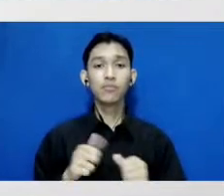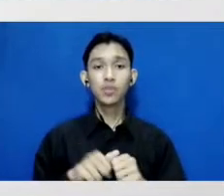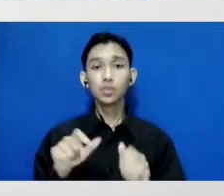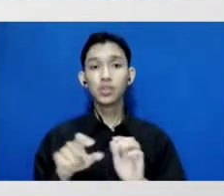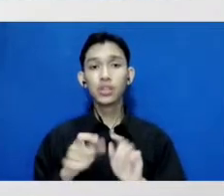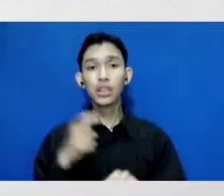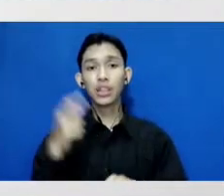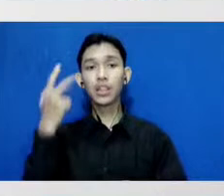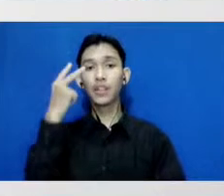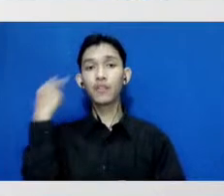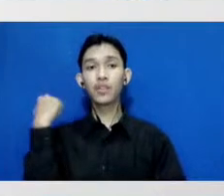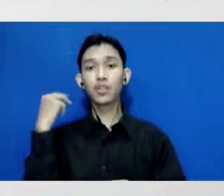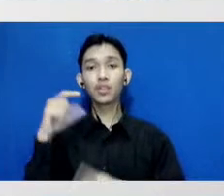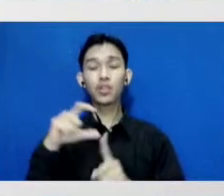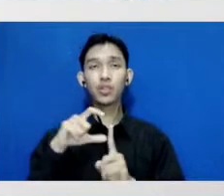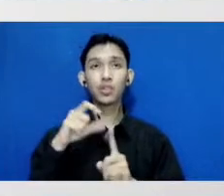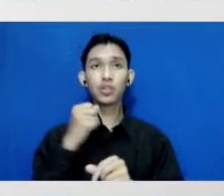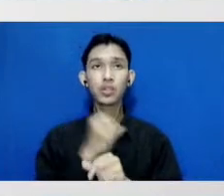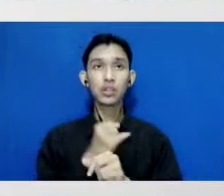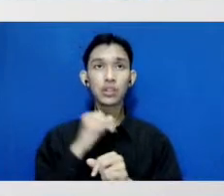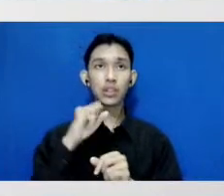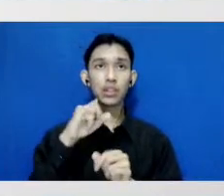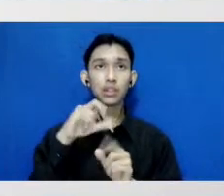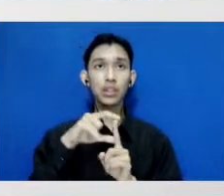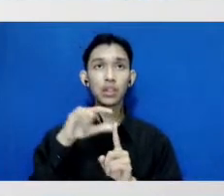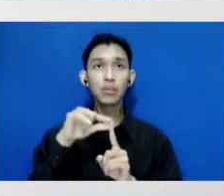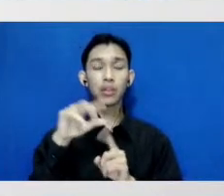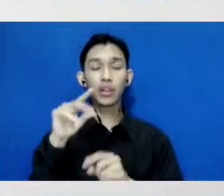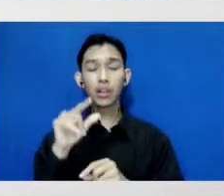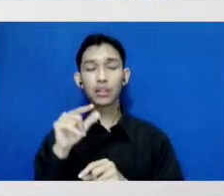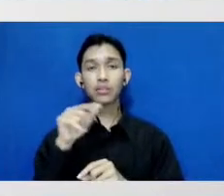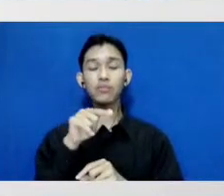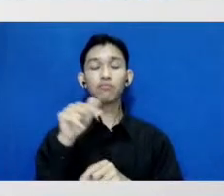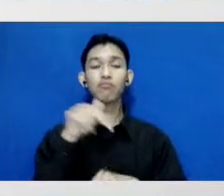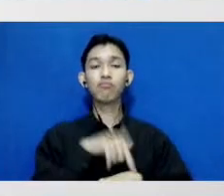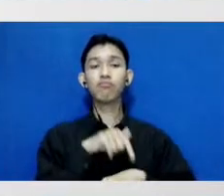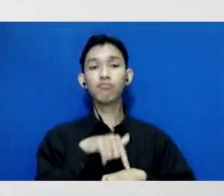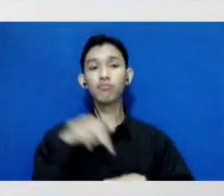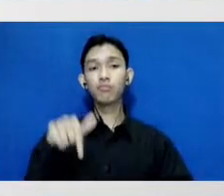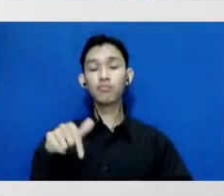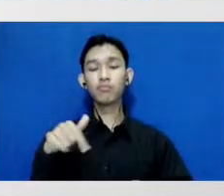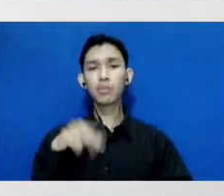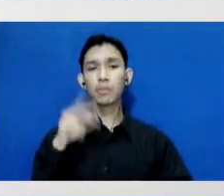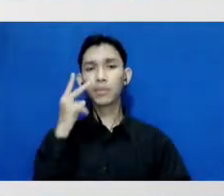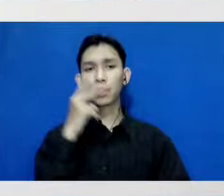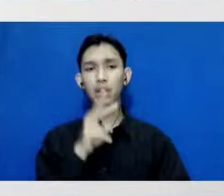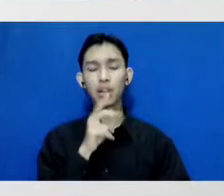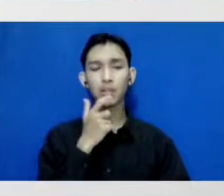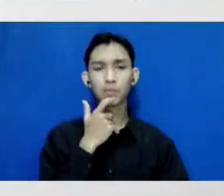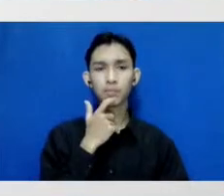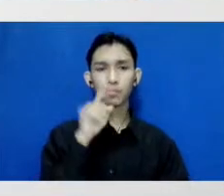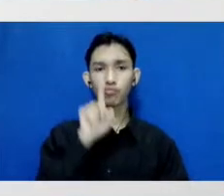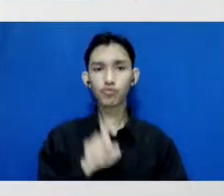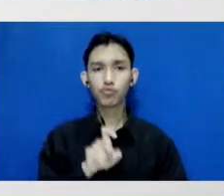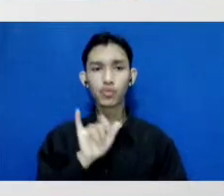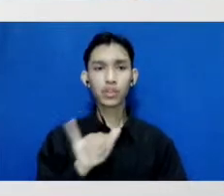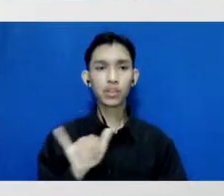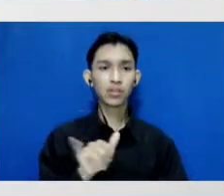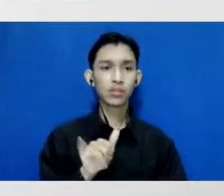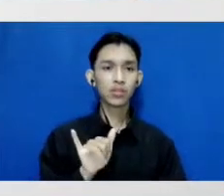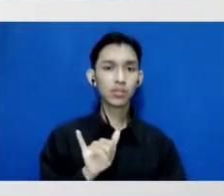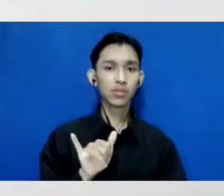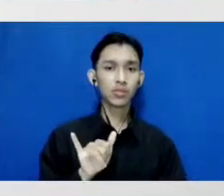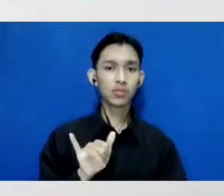pelaksanaan EU GDPR selama ini. Karena kita melihat convergence atau antara peraturan